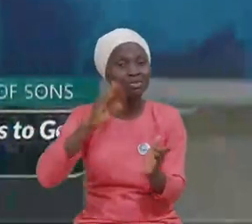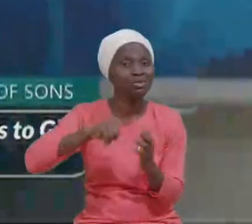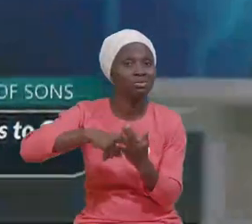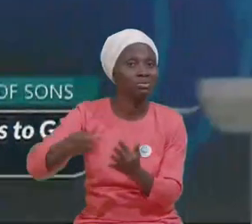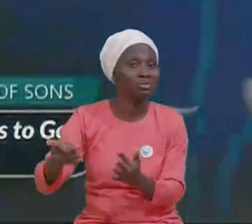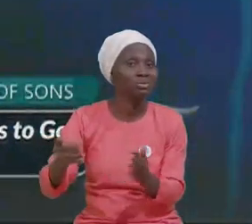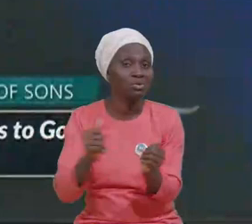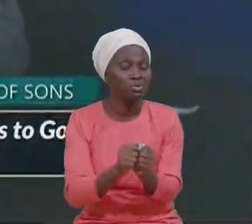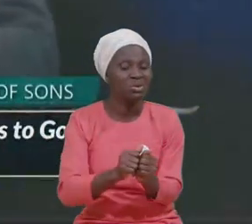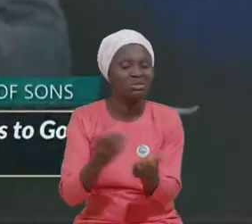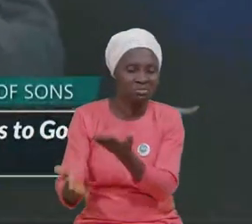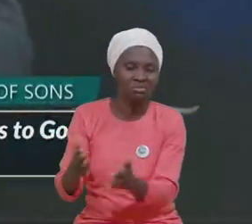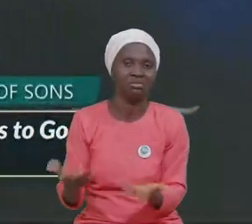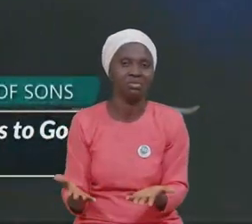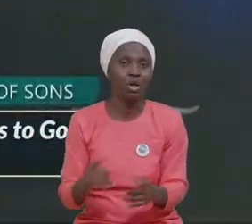es délibéré,